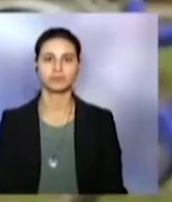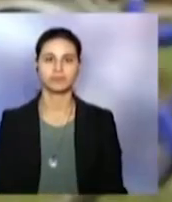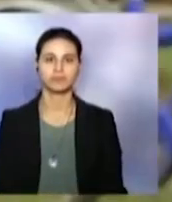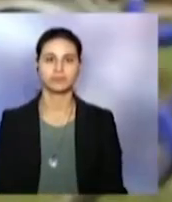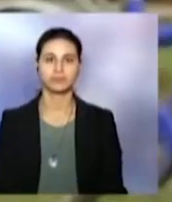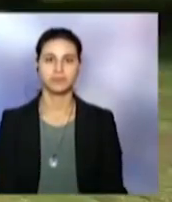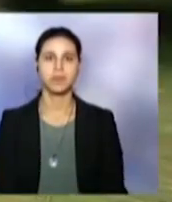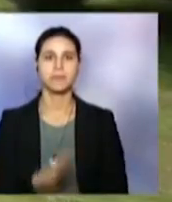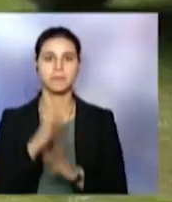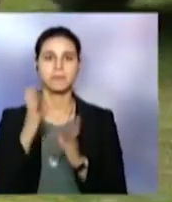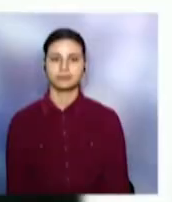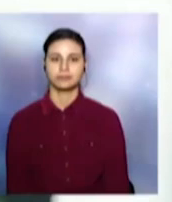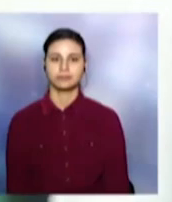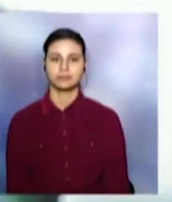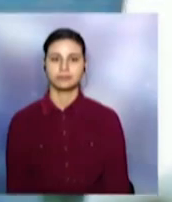ერთი მთელი ვარ.